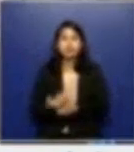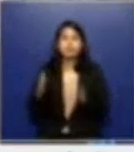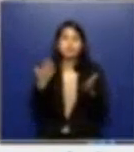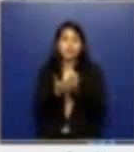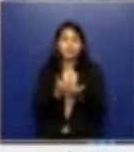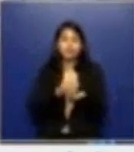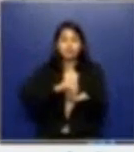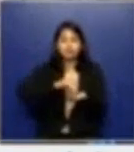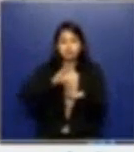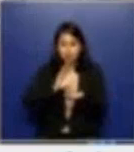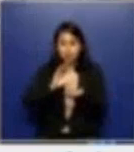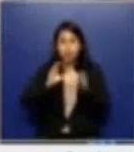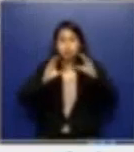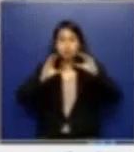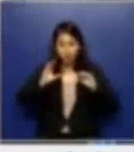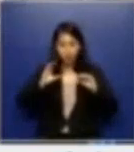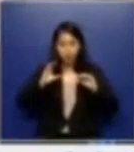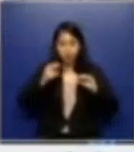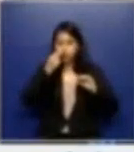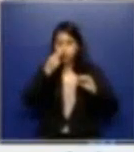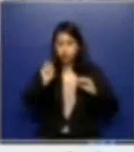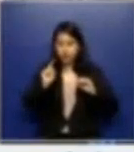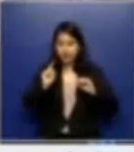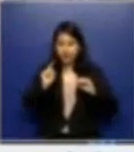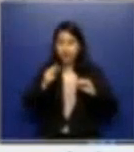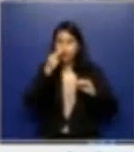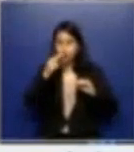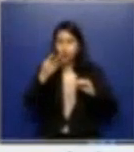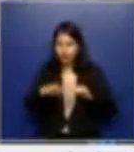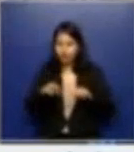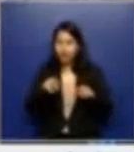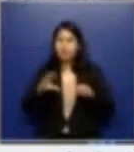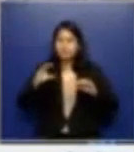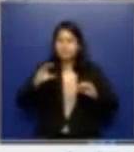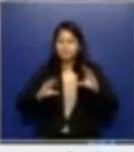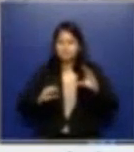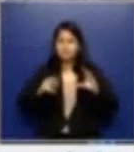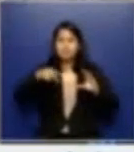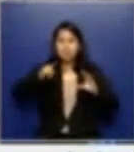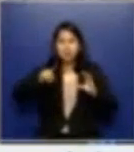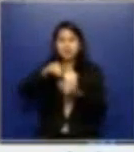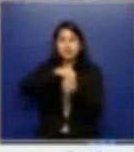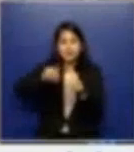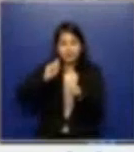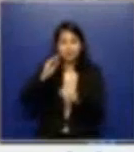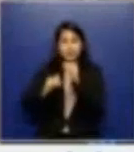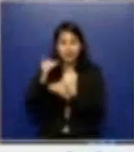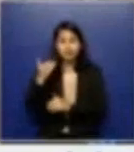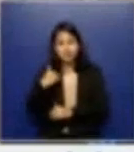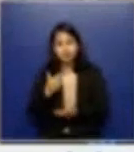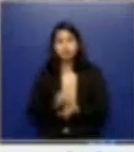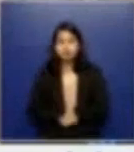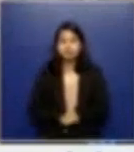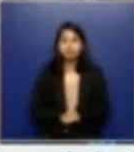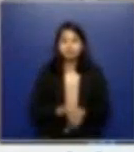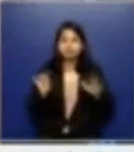งินเยอะใช้เงินน้อยดูที่ว่าเอามาใช้แล้วเกิดผลท ทางเศรษฐกิจไหมงอกเงยไหมแล้วที่สำคั